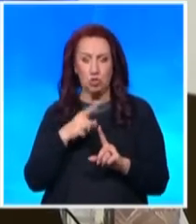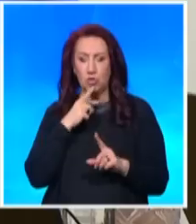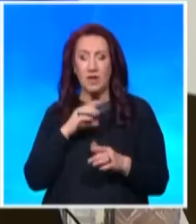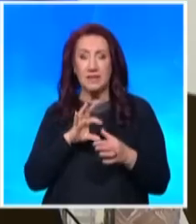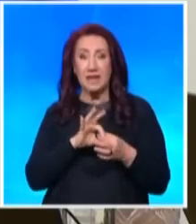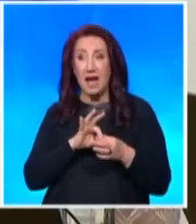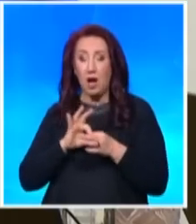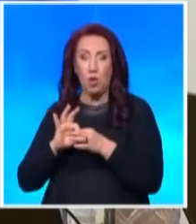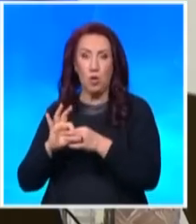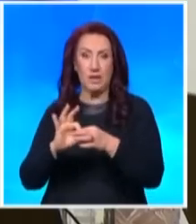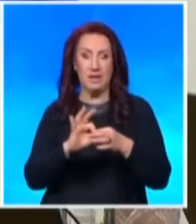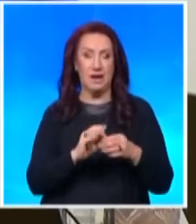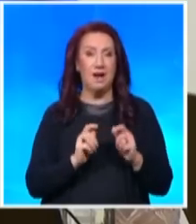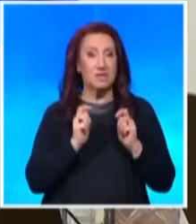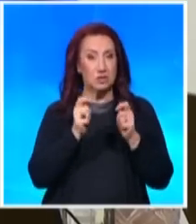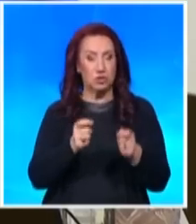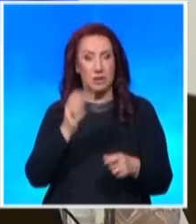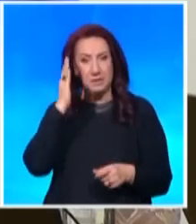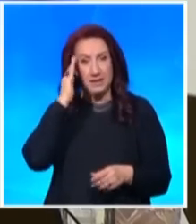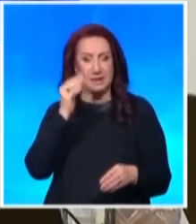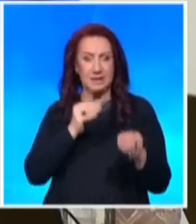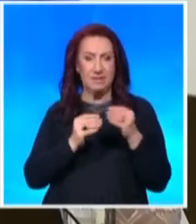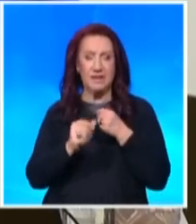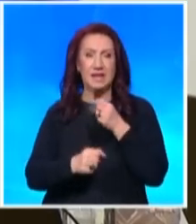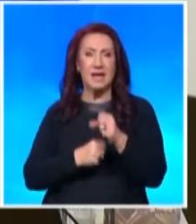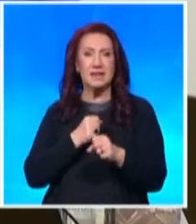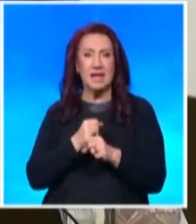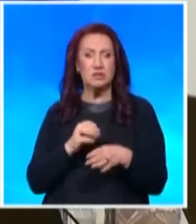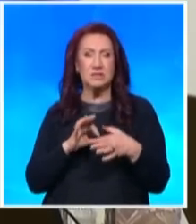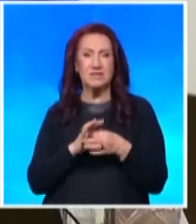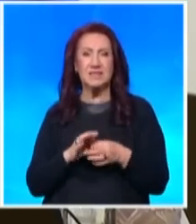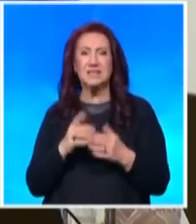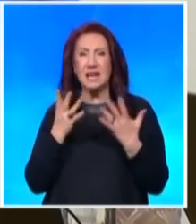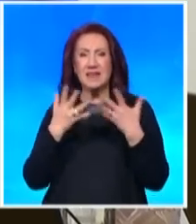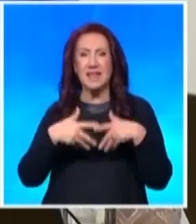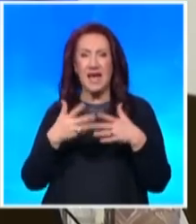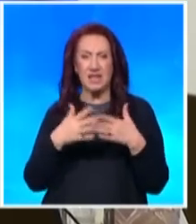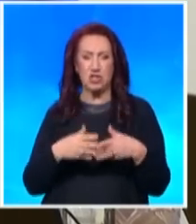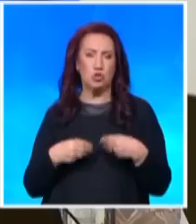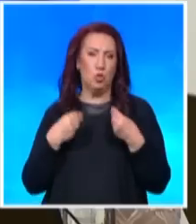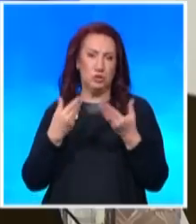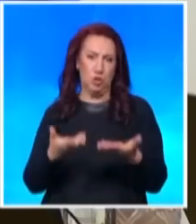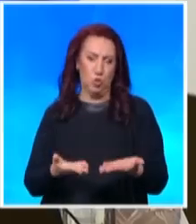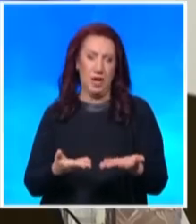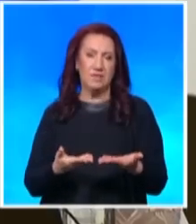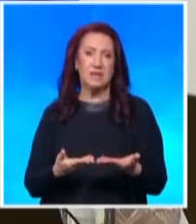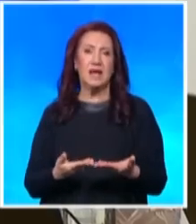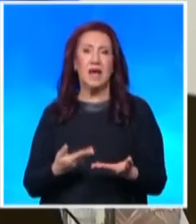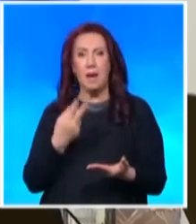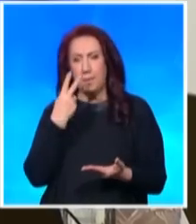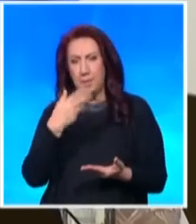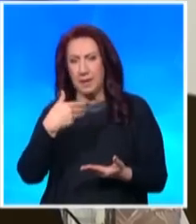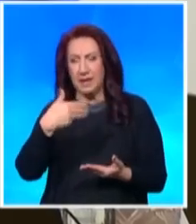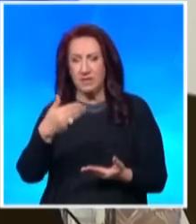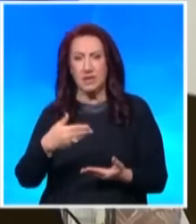на Министерски съвет дейности по техническото осигуряване на предвиденото в изборния кодекс